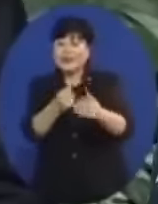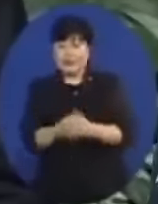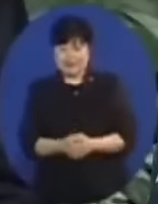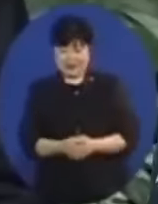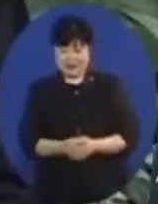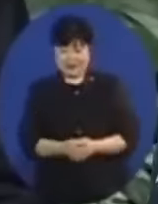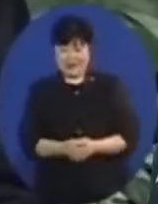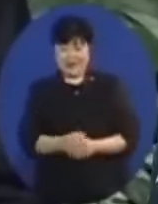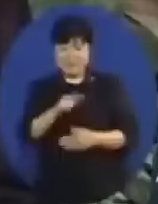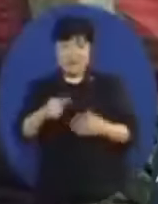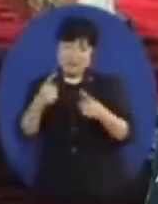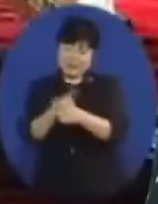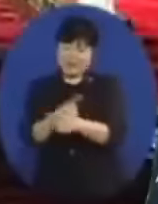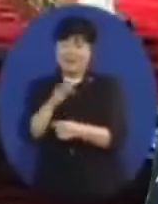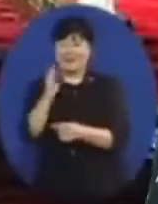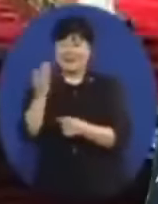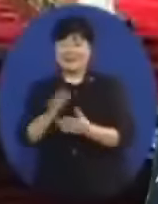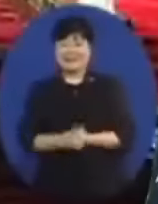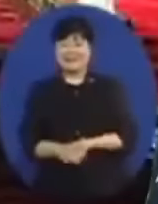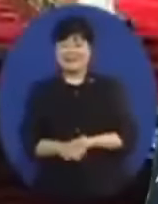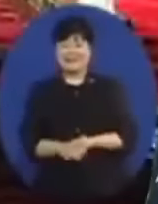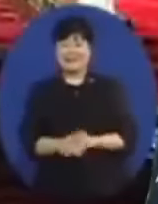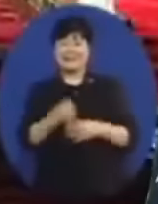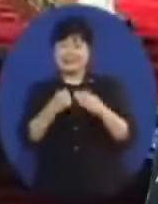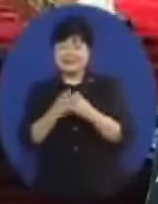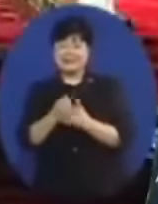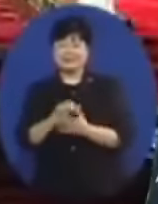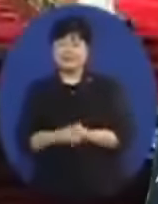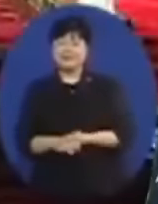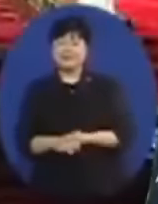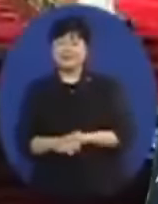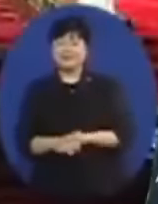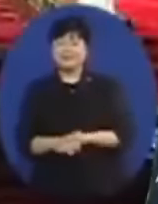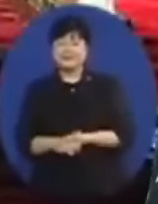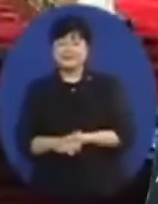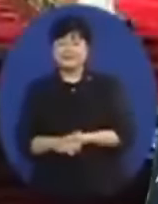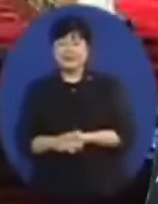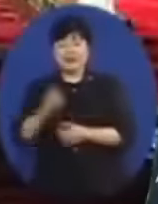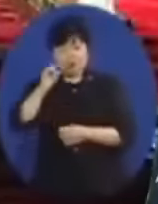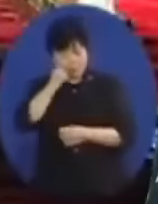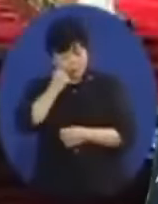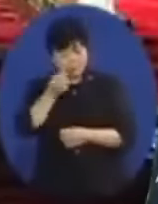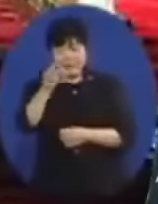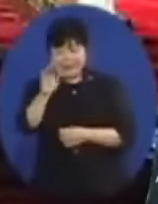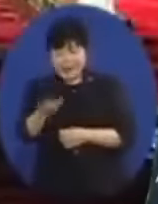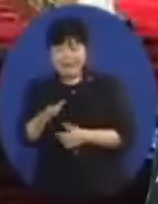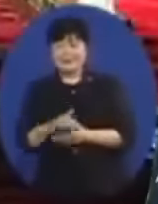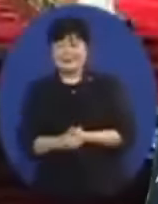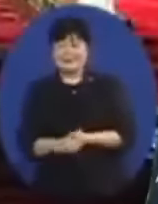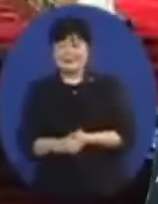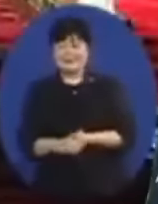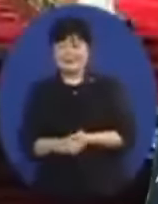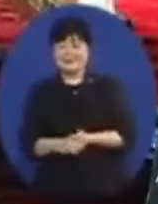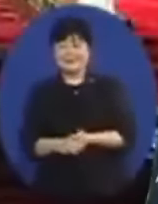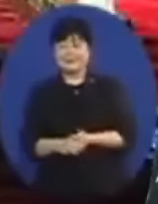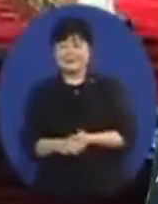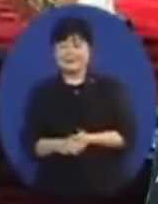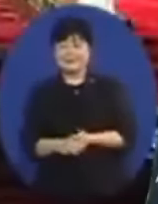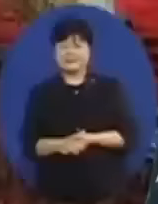일이 생겨난 것입니다. 그러므로 실제 어렵지만은